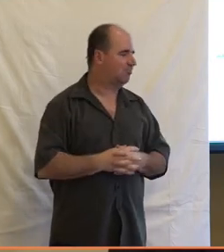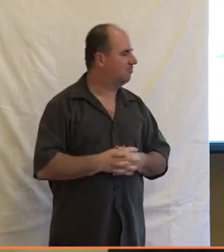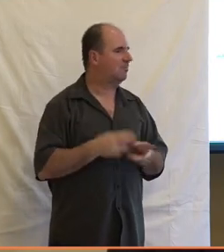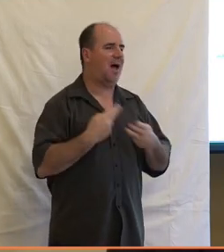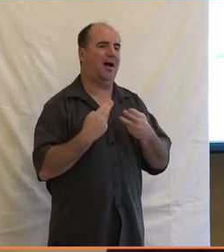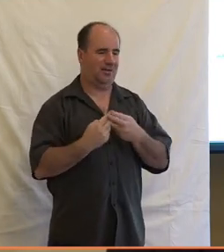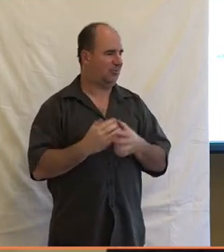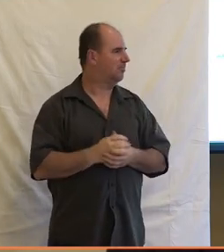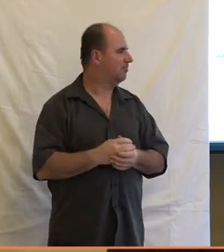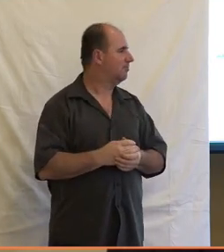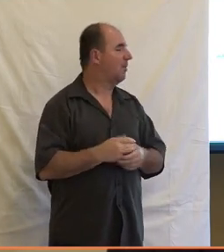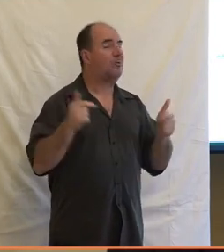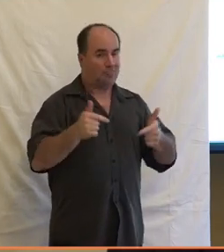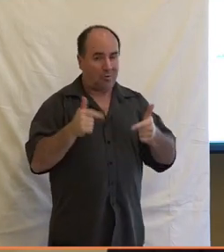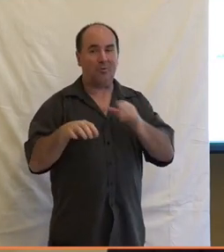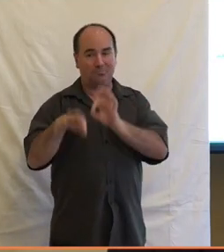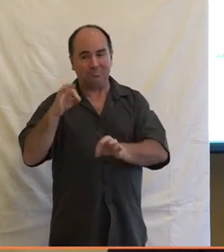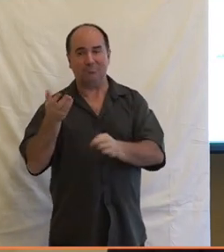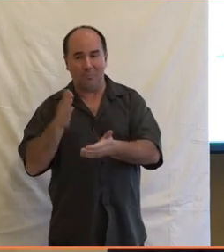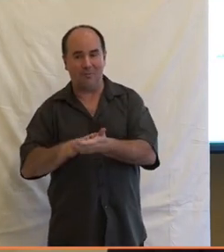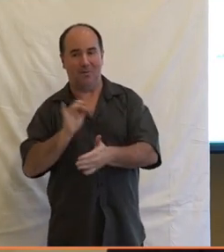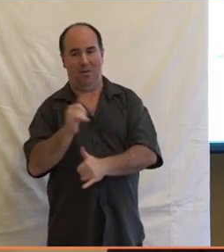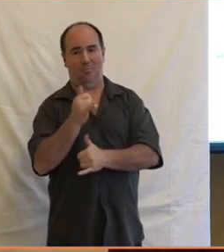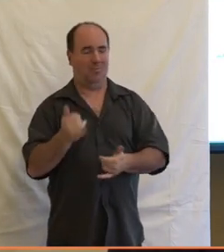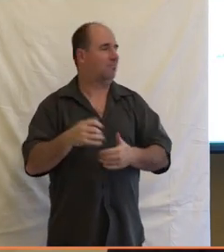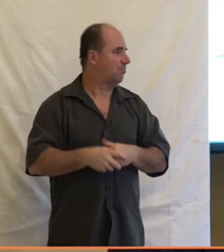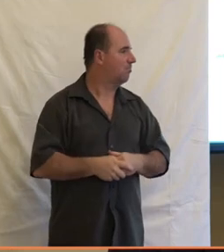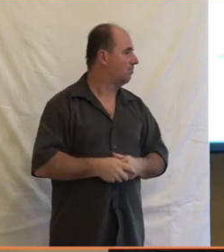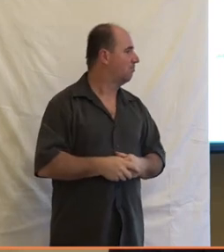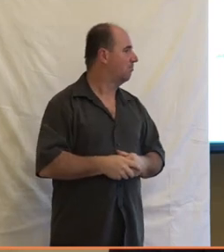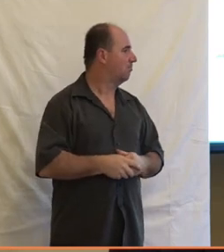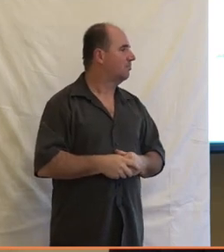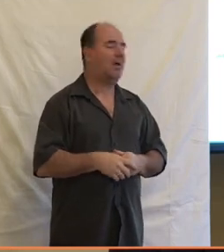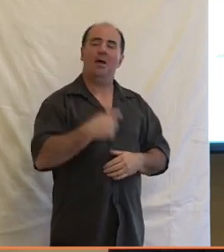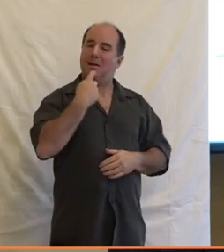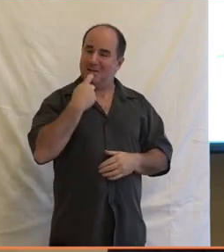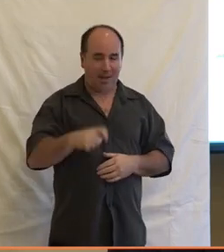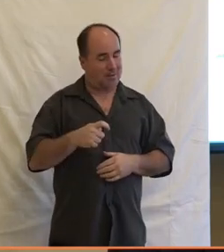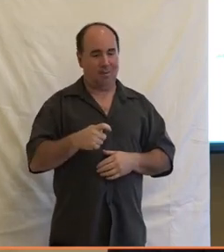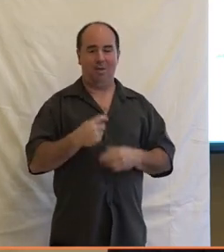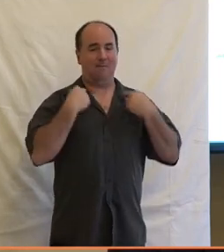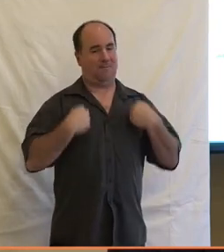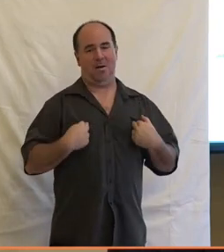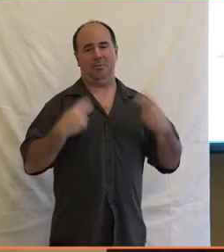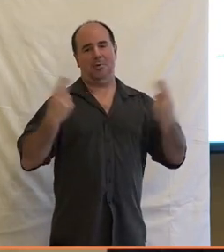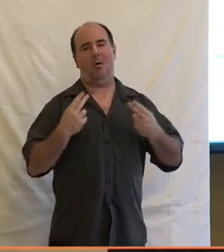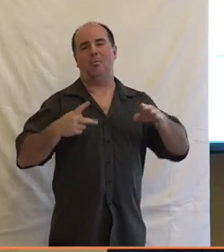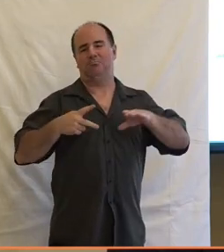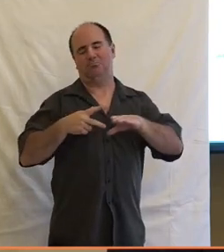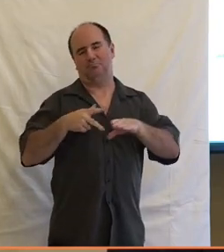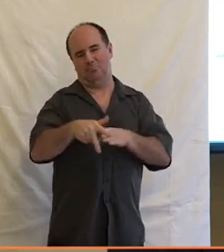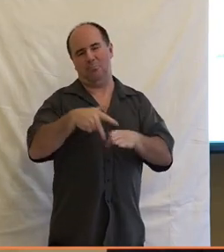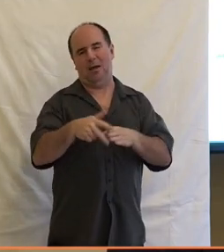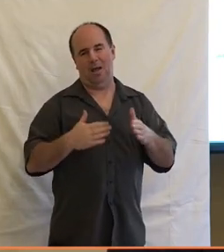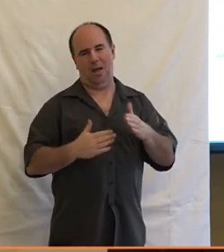říkal před chviličkou, to znamená nemít ani ty finance jako bariéru. Já mohu